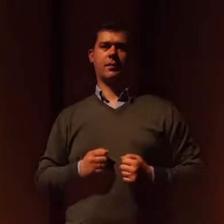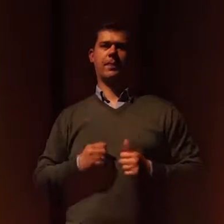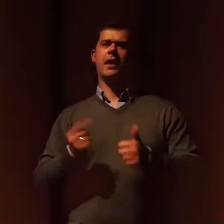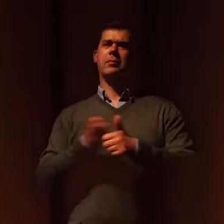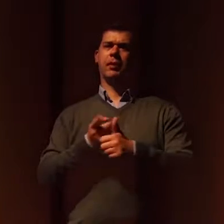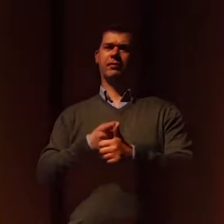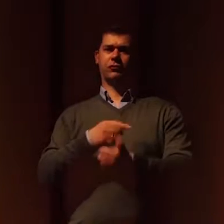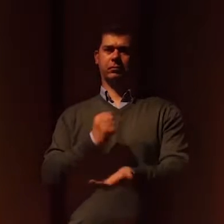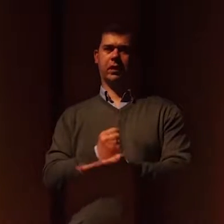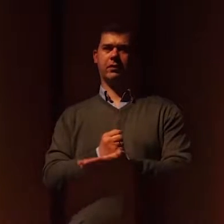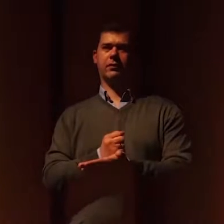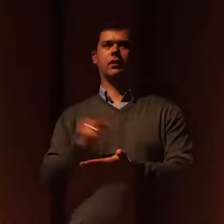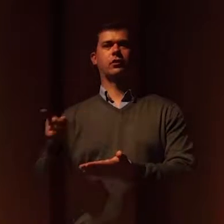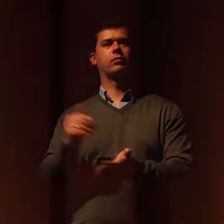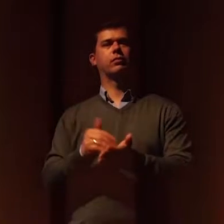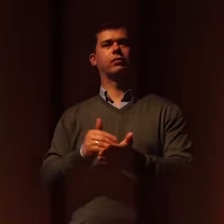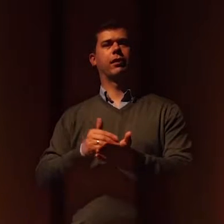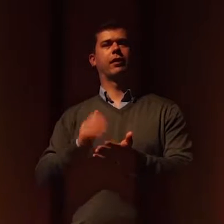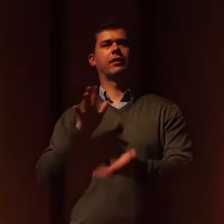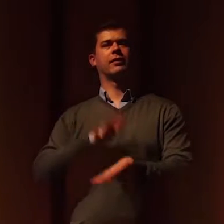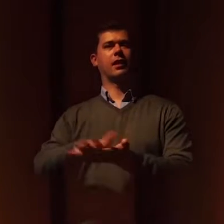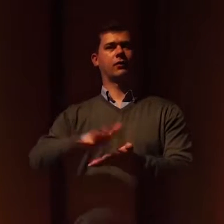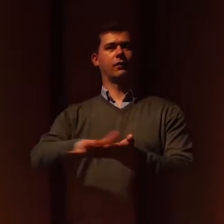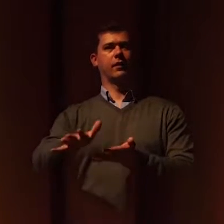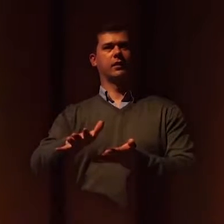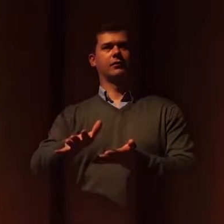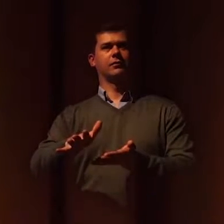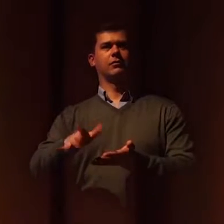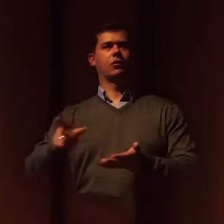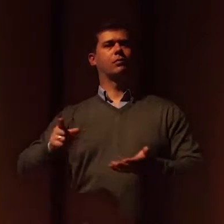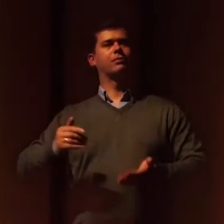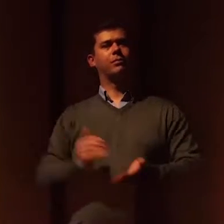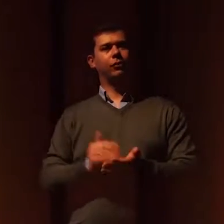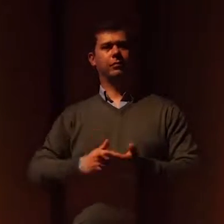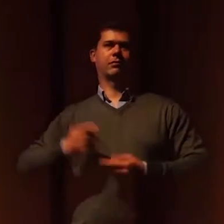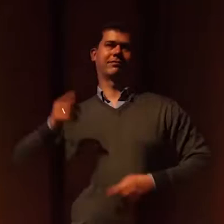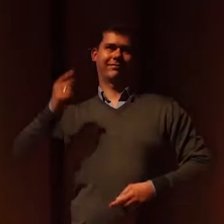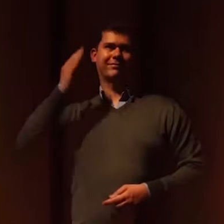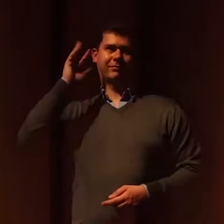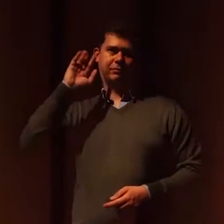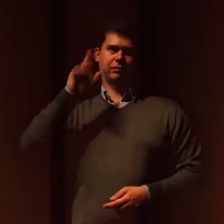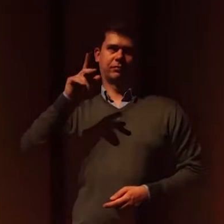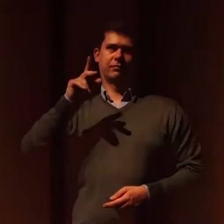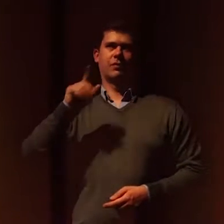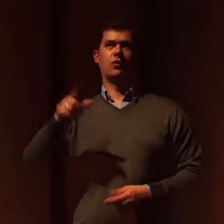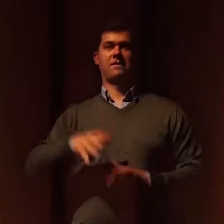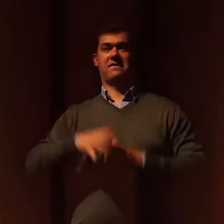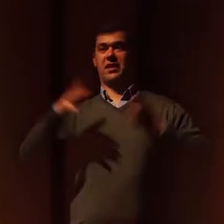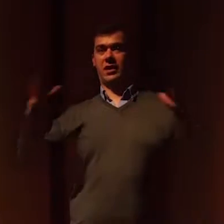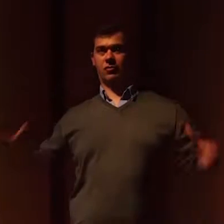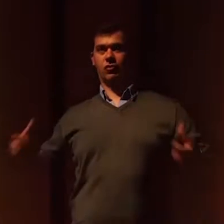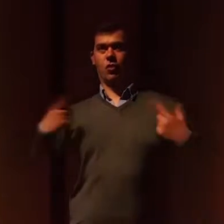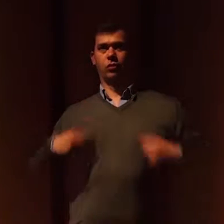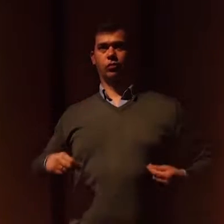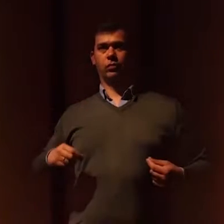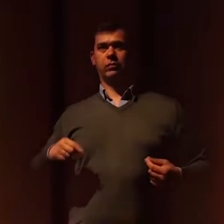Chciałam zwrócić uwagę to jest traktowanie jako oczywistej perspektywy większości i